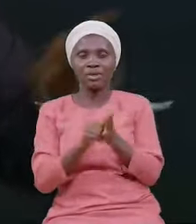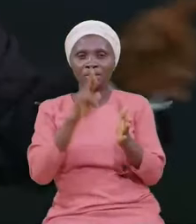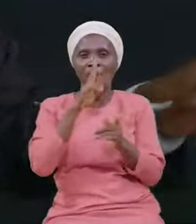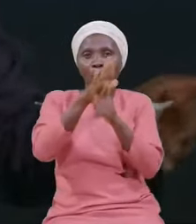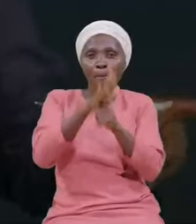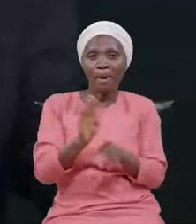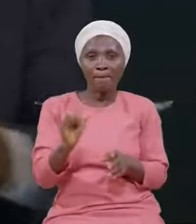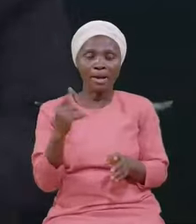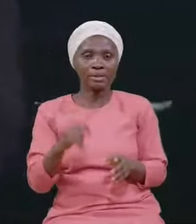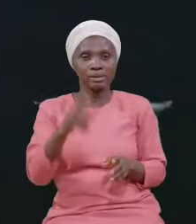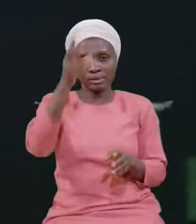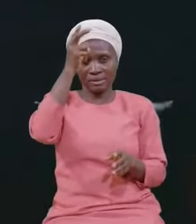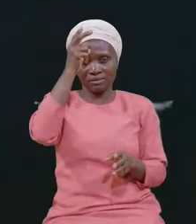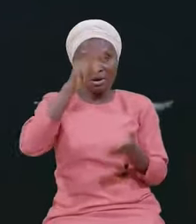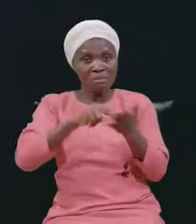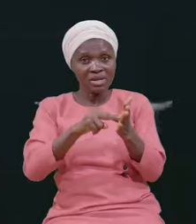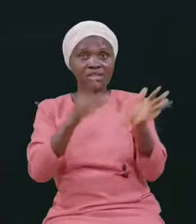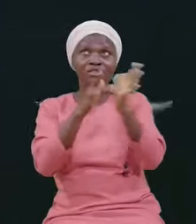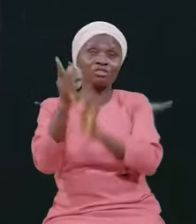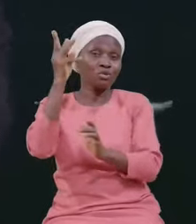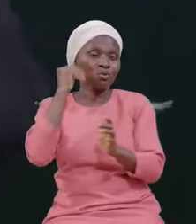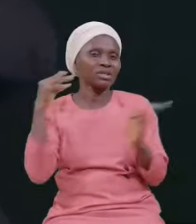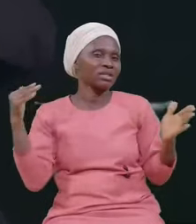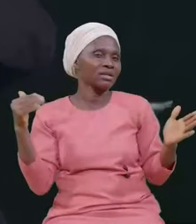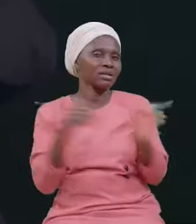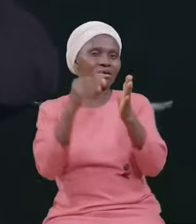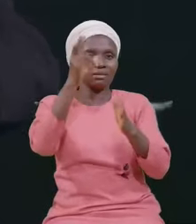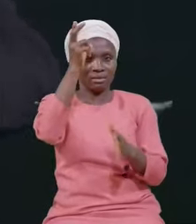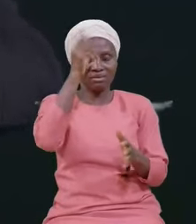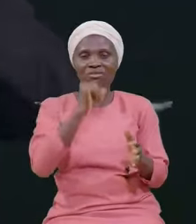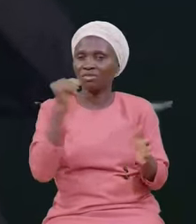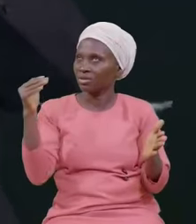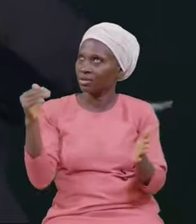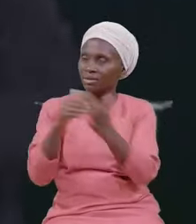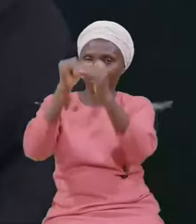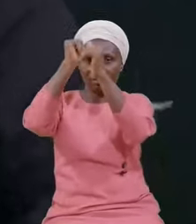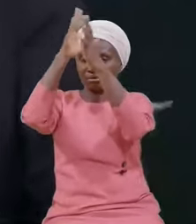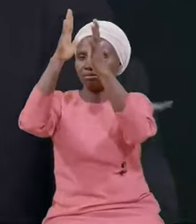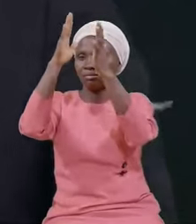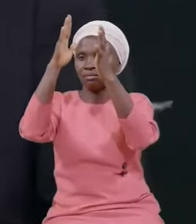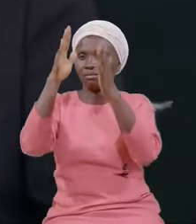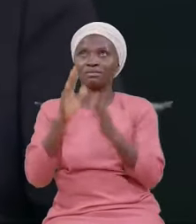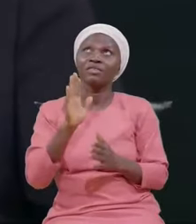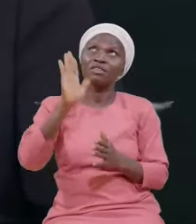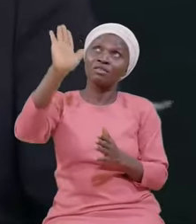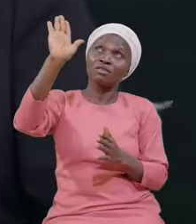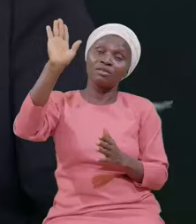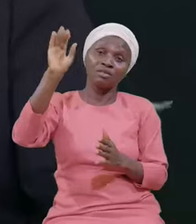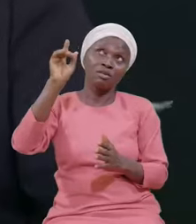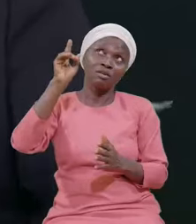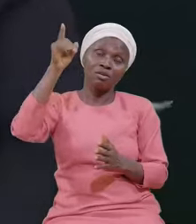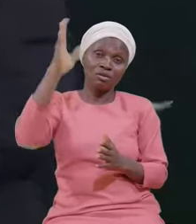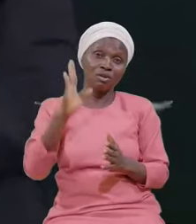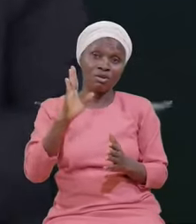Il était contre le diable. Il n'était pas contre son Père. C'est Dieu son Père qui l'a